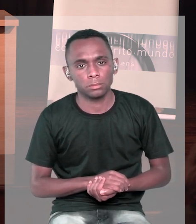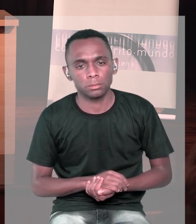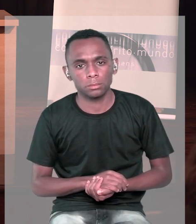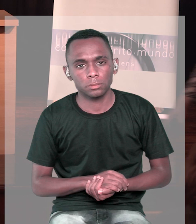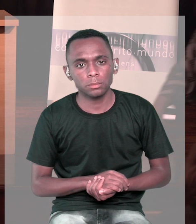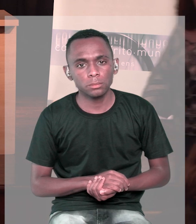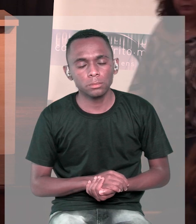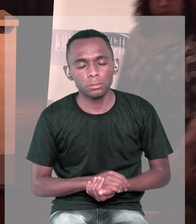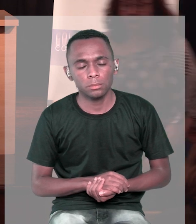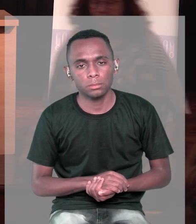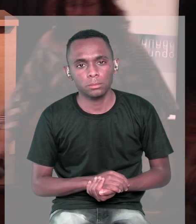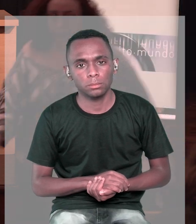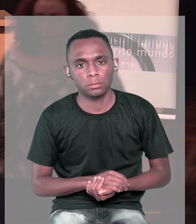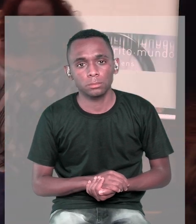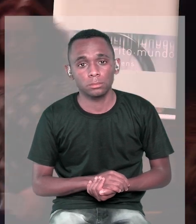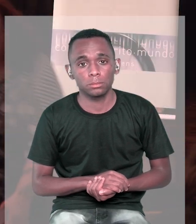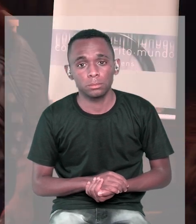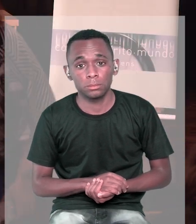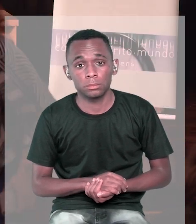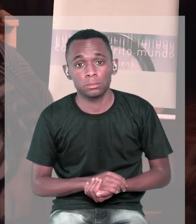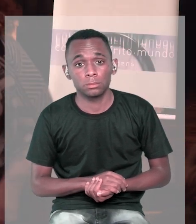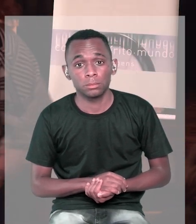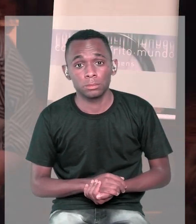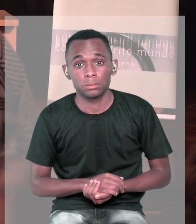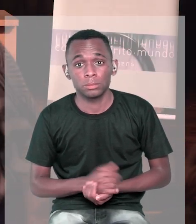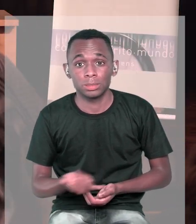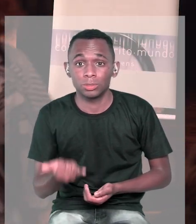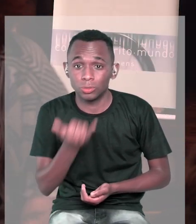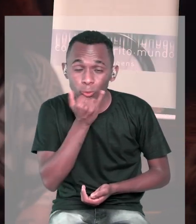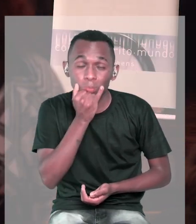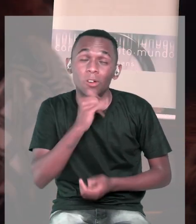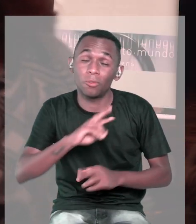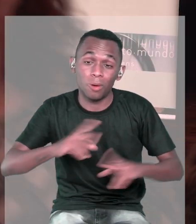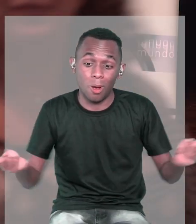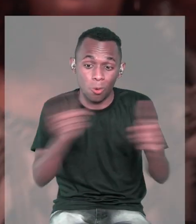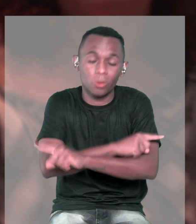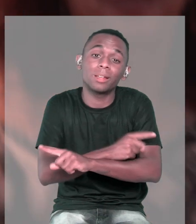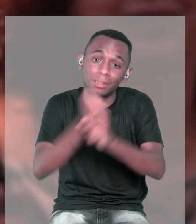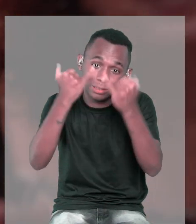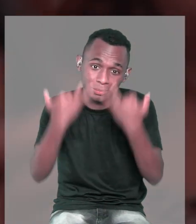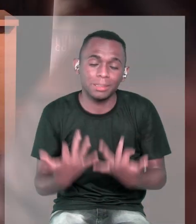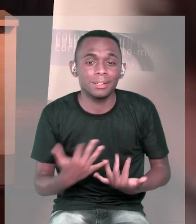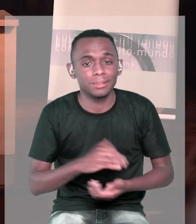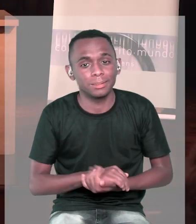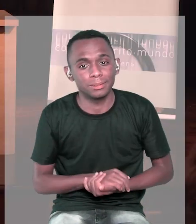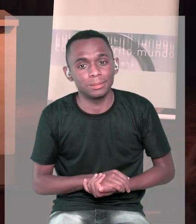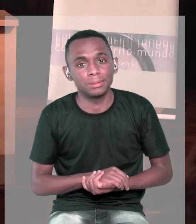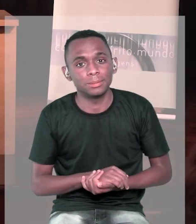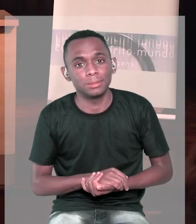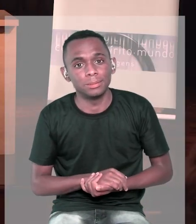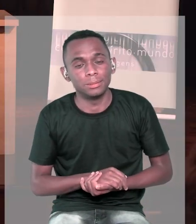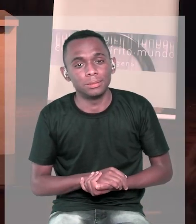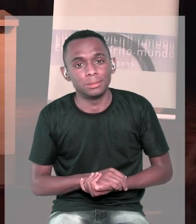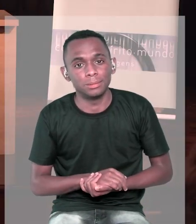ce que je viens de dire. Sinto muito, mas eu vou falar um pouco o contrário do que eu acabei de falar. Mais là, vous avez des solutions qui